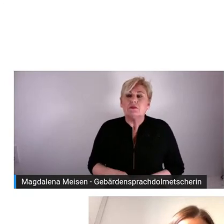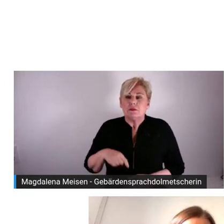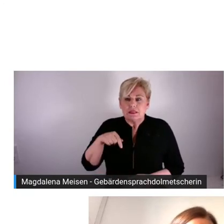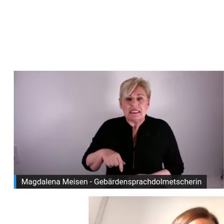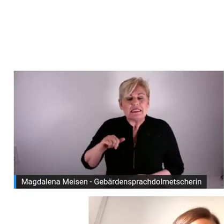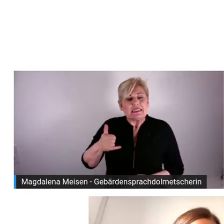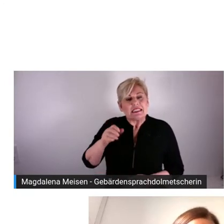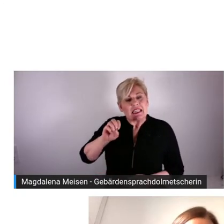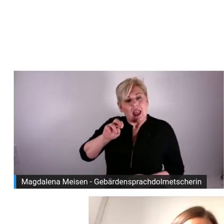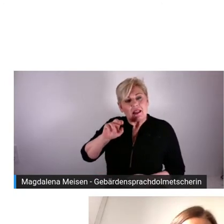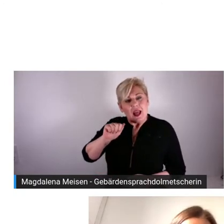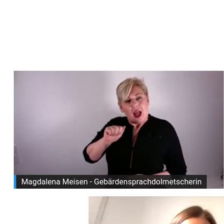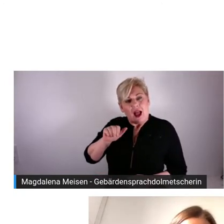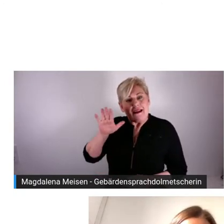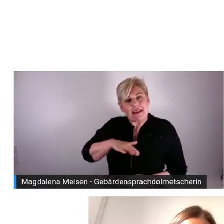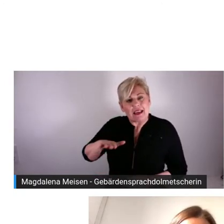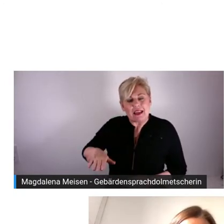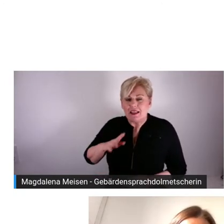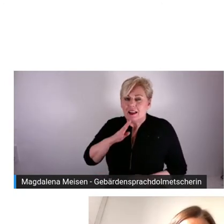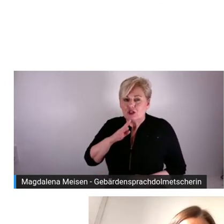zur Kindersprachbrücke.